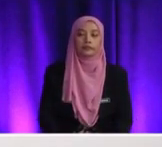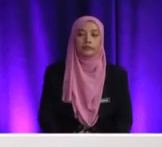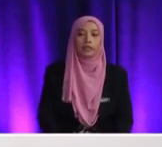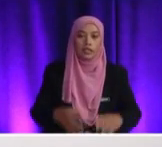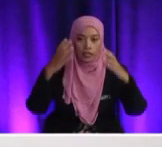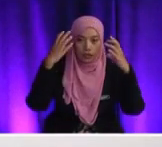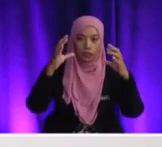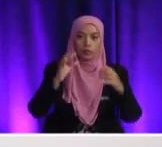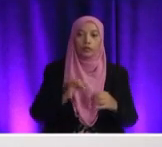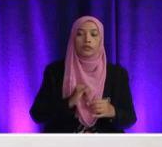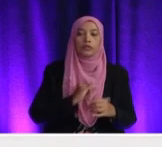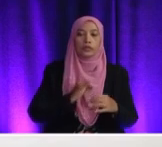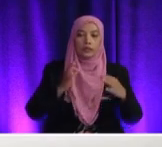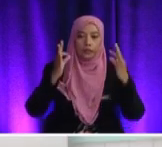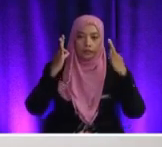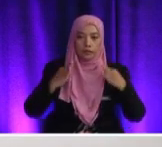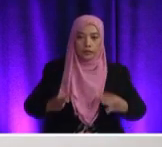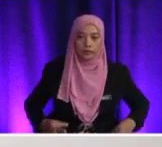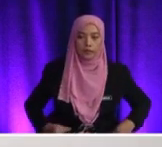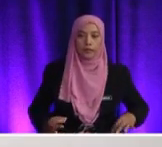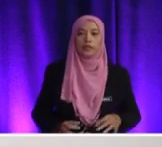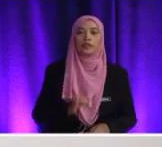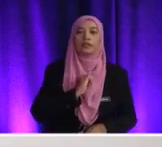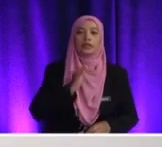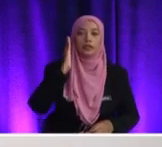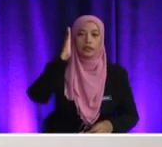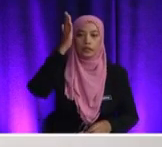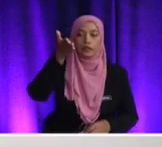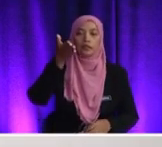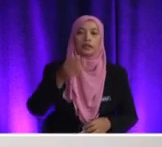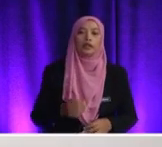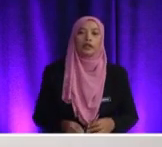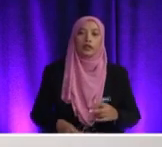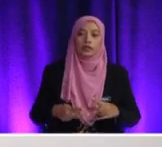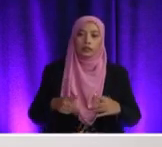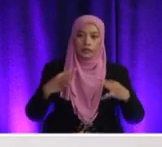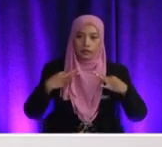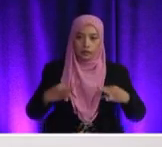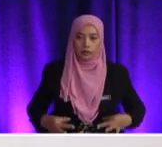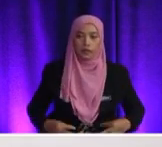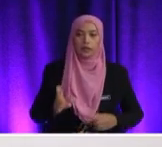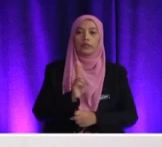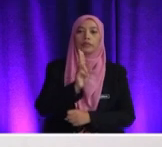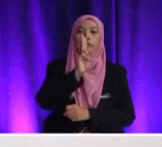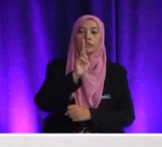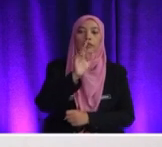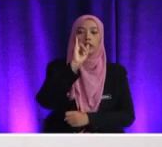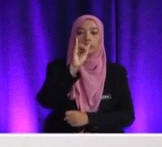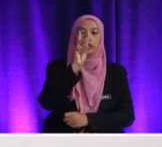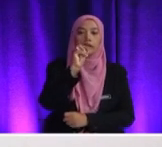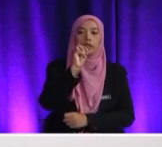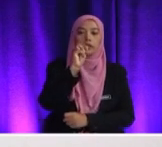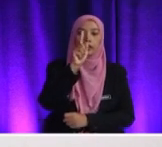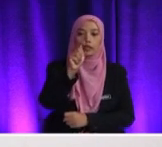Hai sego saya kena jadi breakfastnya terkenal sudah Tentu saya akan mengikut sesuaikan fashion di Indonesia segi teknologi Mara